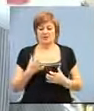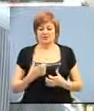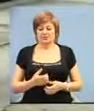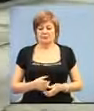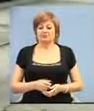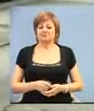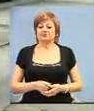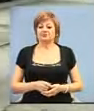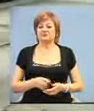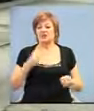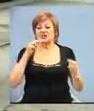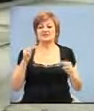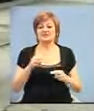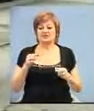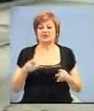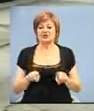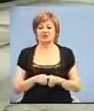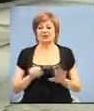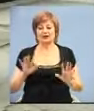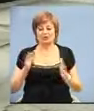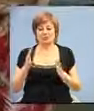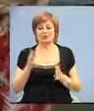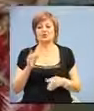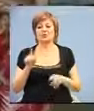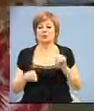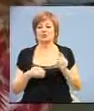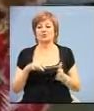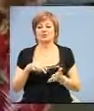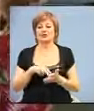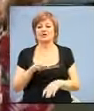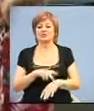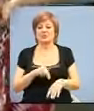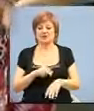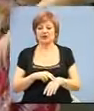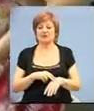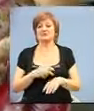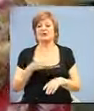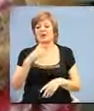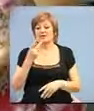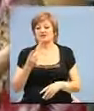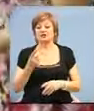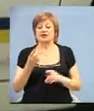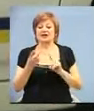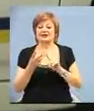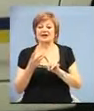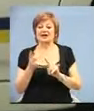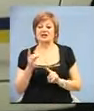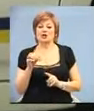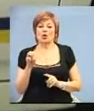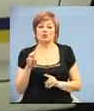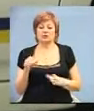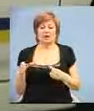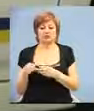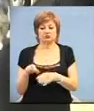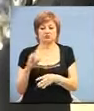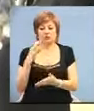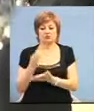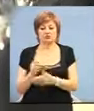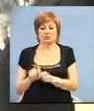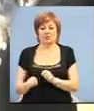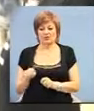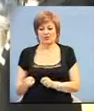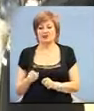состоянии. Свідками карколомних падінь нерідко стають і поліцейські. Варту в околицях несе третя рота. Члени екіпажу розповідають,